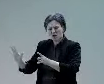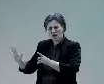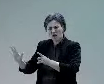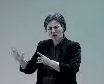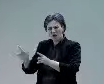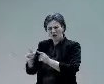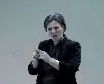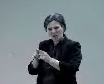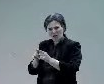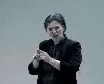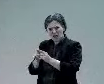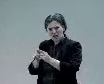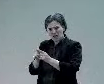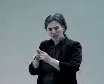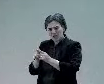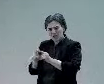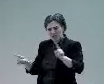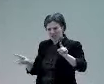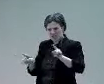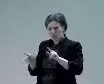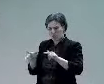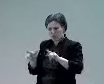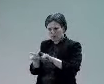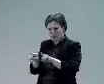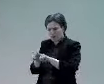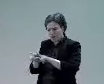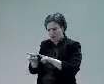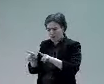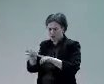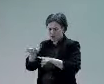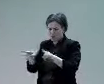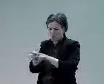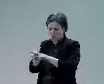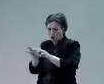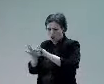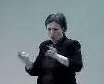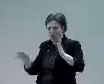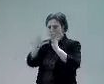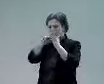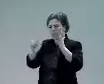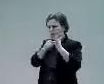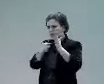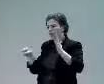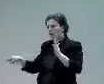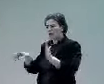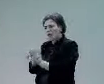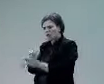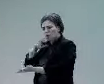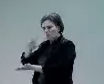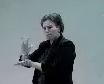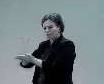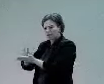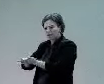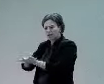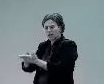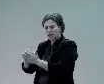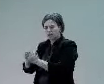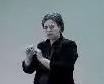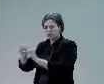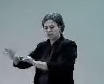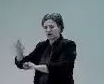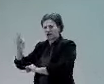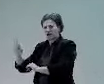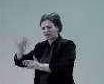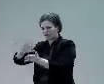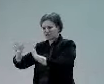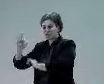dissimile da quelli dell'Emilia Romagna, la settimana scorsa ha approvato una legge per azzerare le emissioni climalteranti entro il 2050,